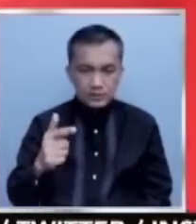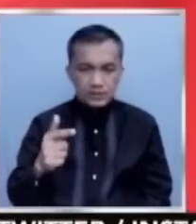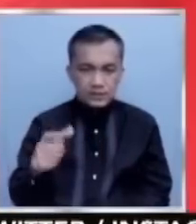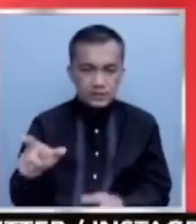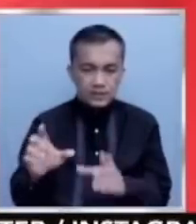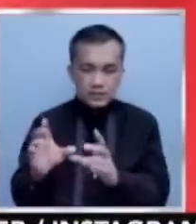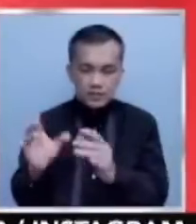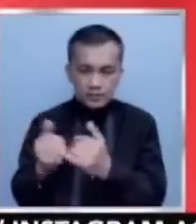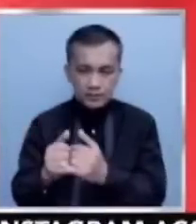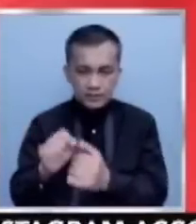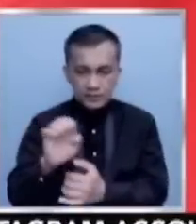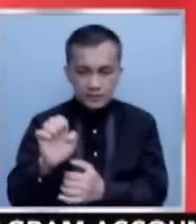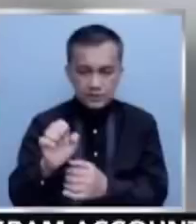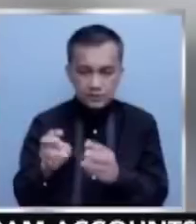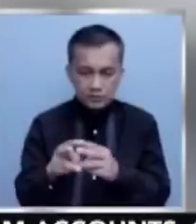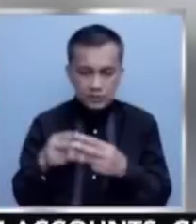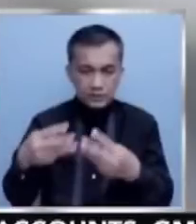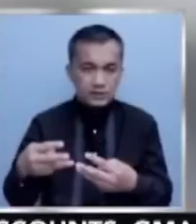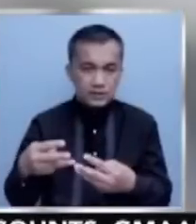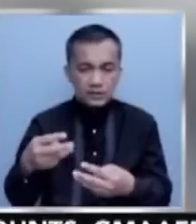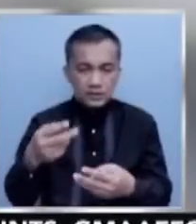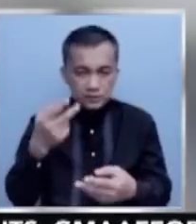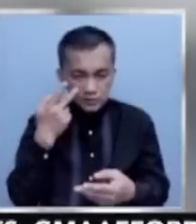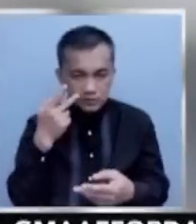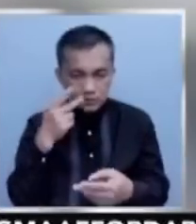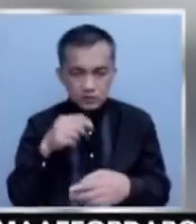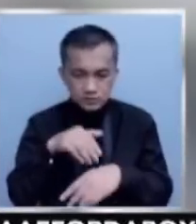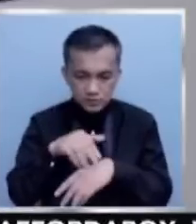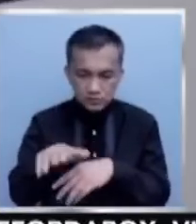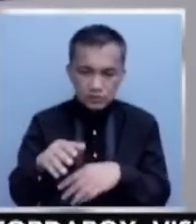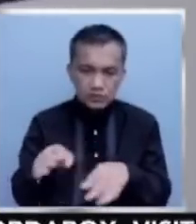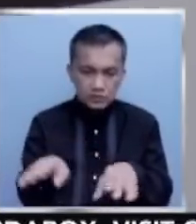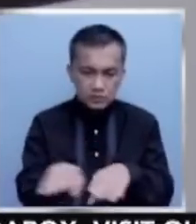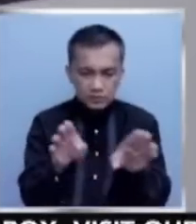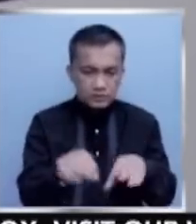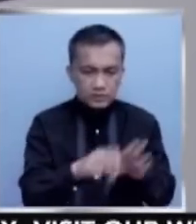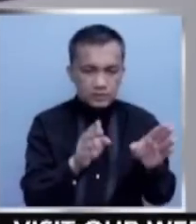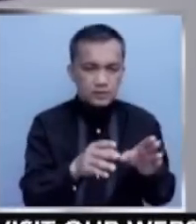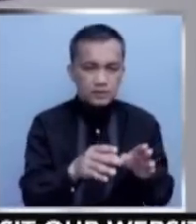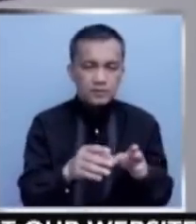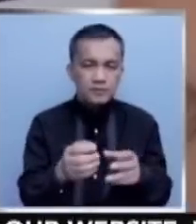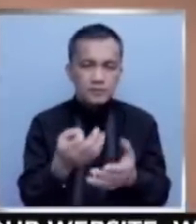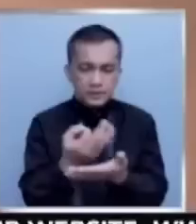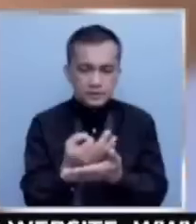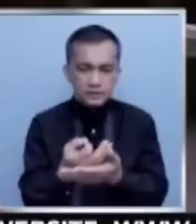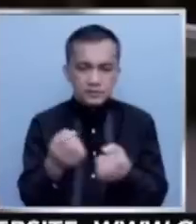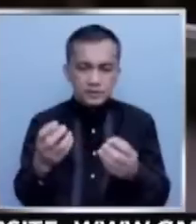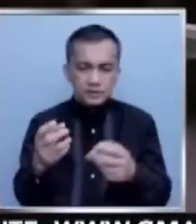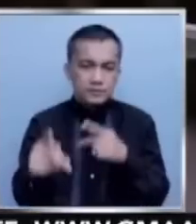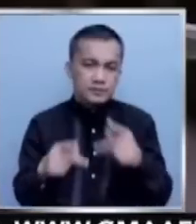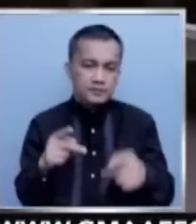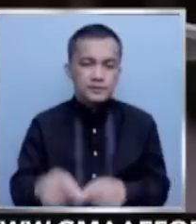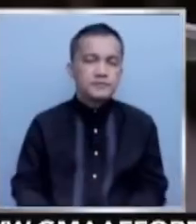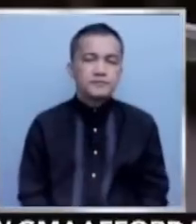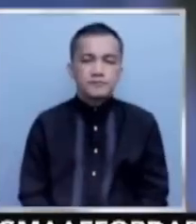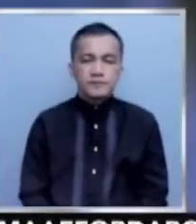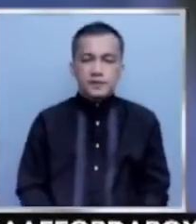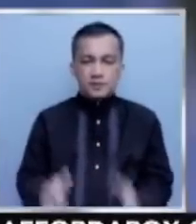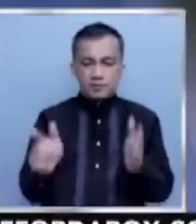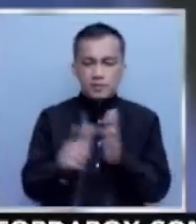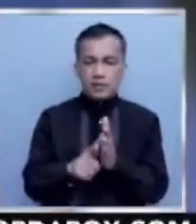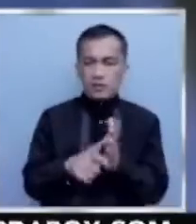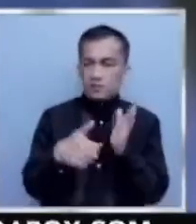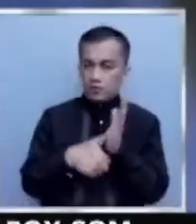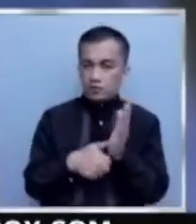e-wallets para malaman kung sino ang nagpadala ng pare-parehong halaga sa maraming tao. Bawal ang vote buying